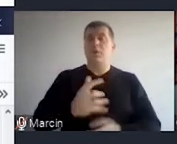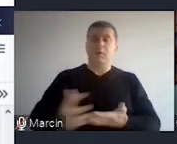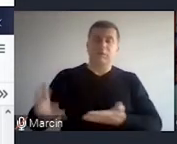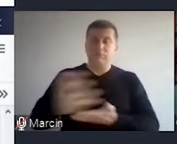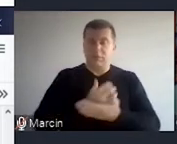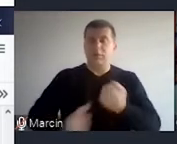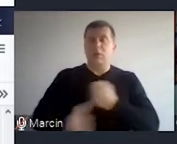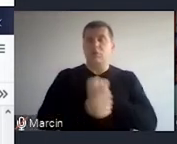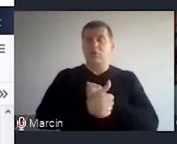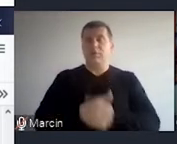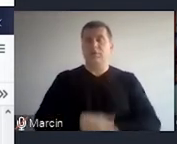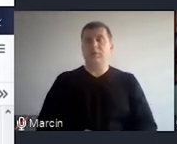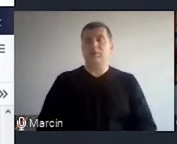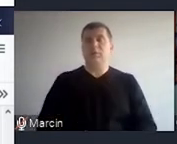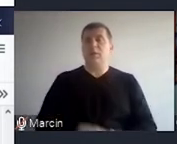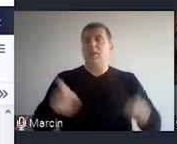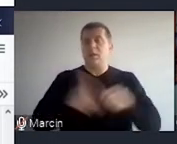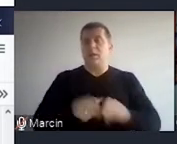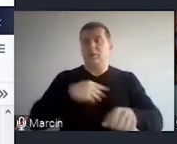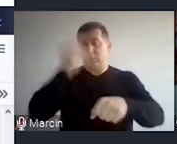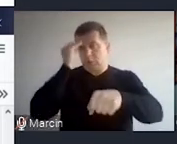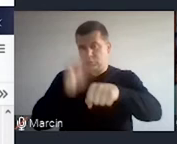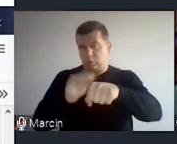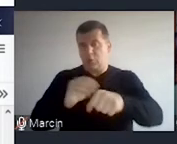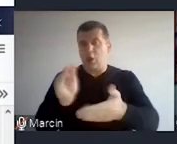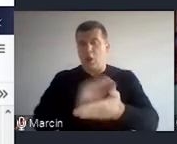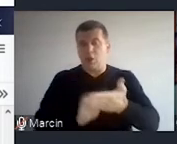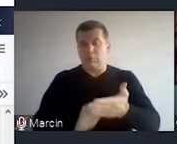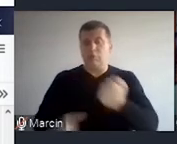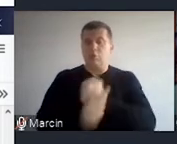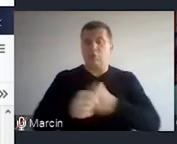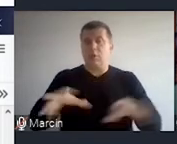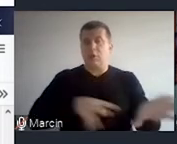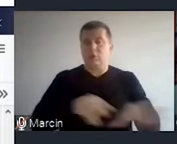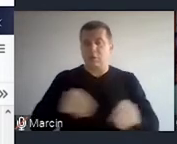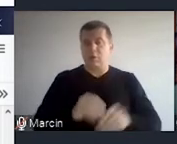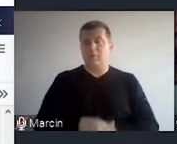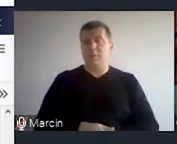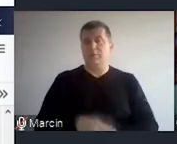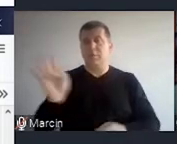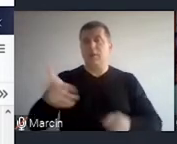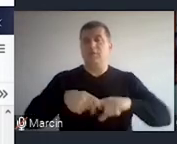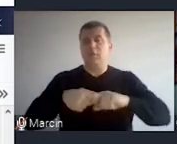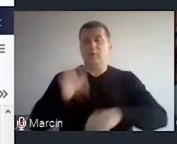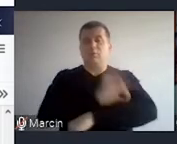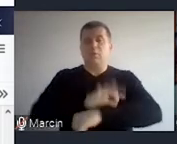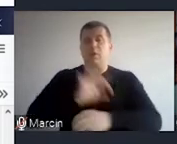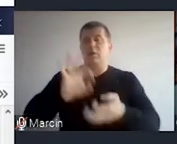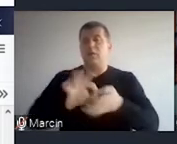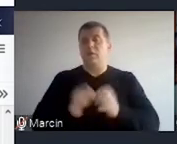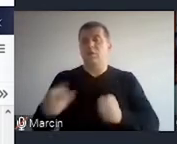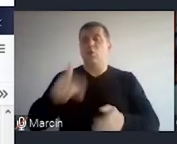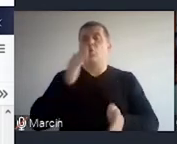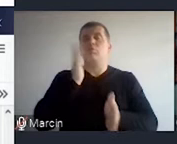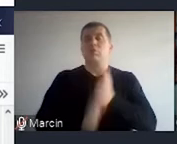gromadzeniem dokumentacji, też sugeruję opisywać dokumenty księgowe związane z projektem, nawet jeśli to uproszczona